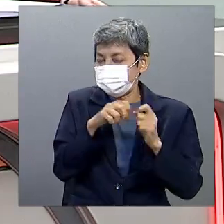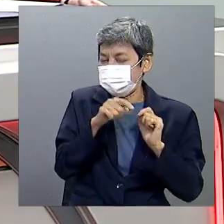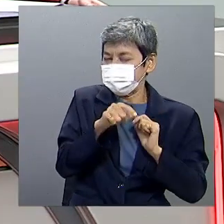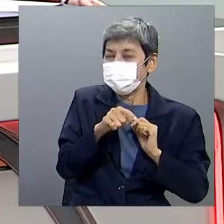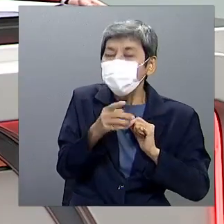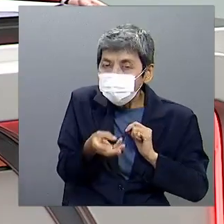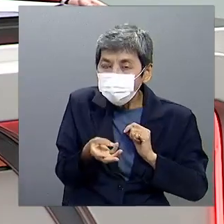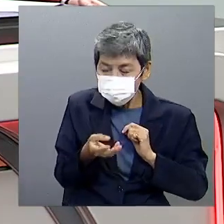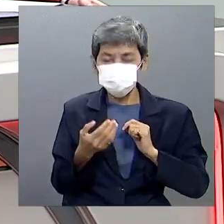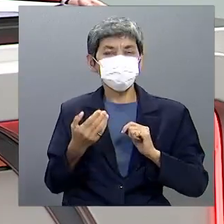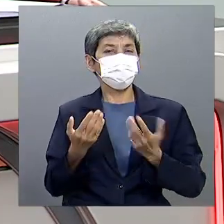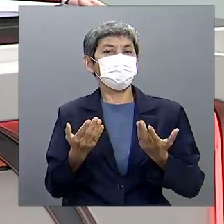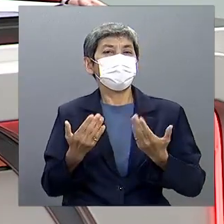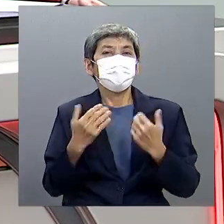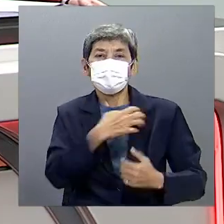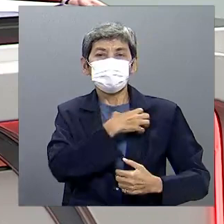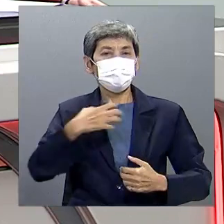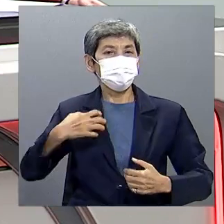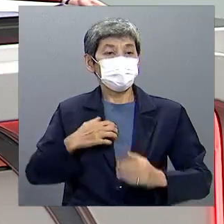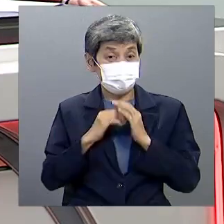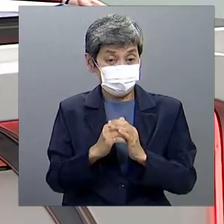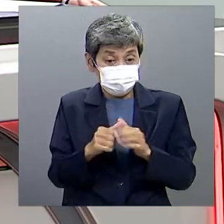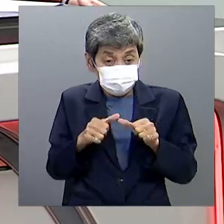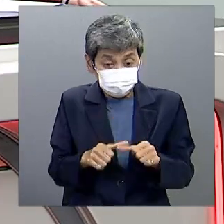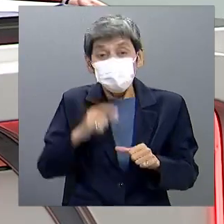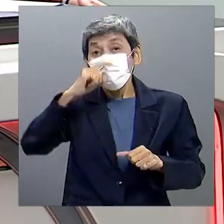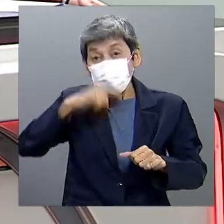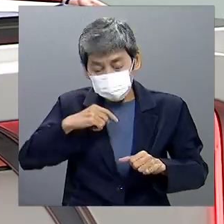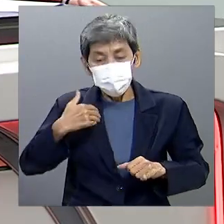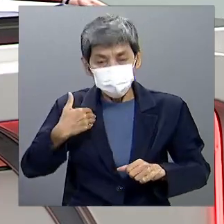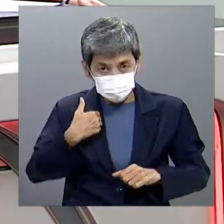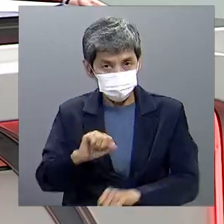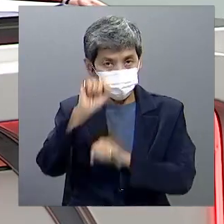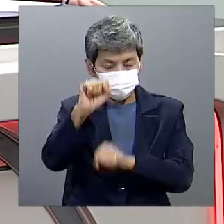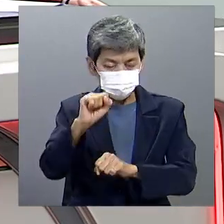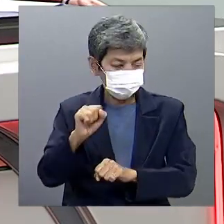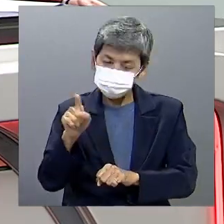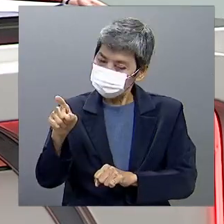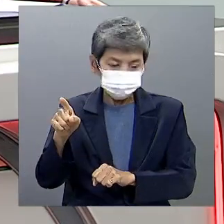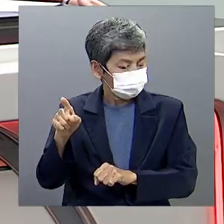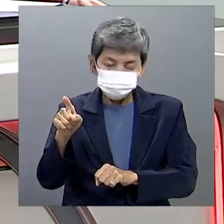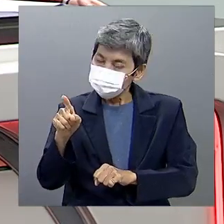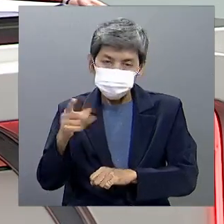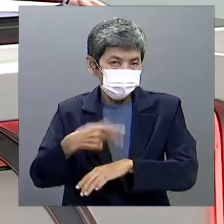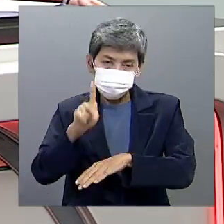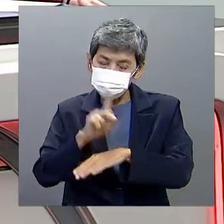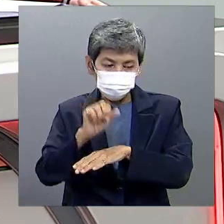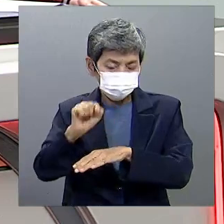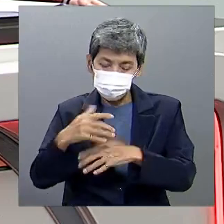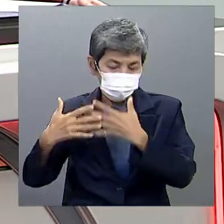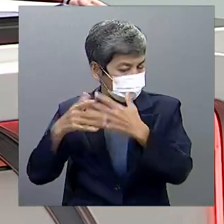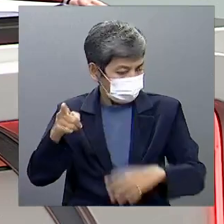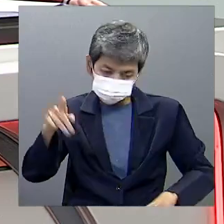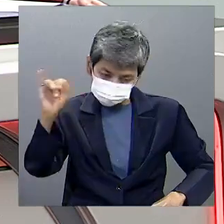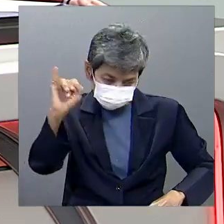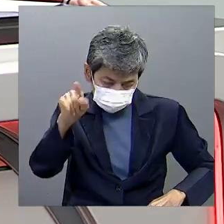มาสถานเอกอัครราชทูตจีนประจำประเทศไทยมีแถลงการประณามการเดินทางเยือนของประธานสภาผู้แทนราษฎรสหรัฐอเมริก